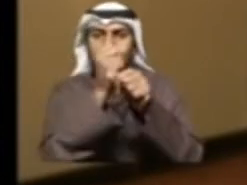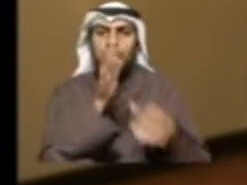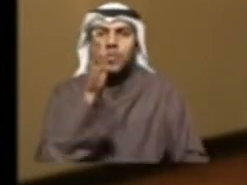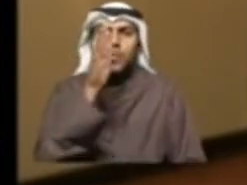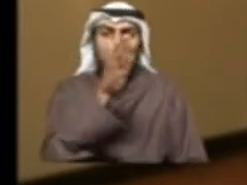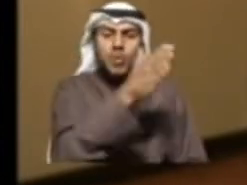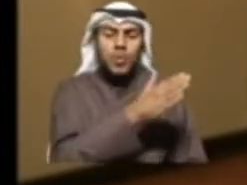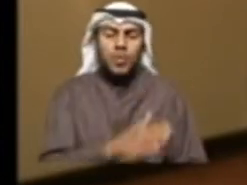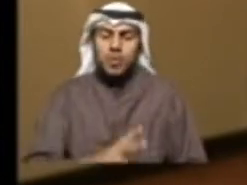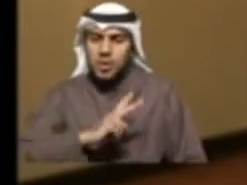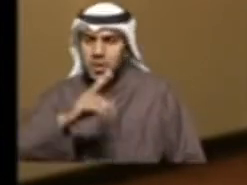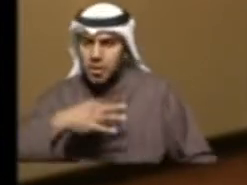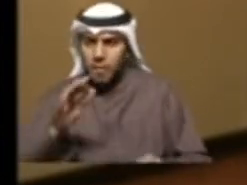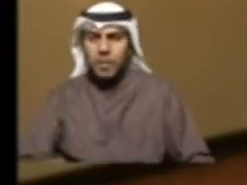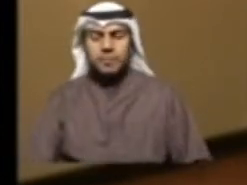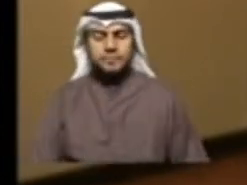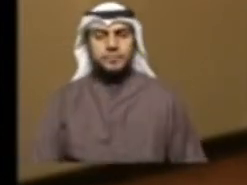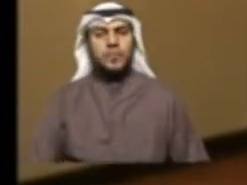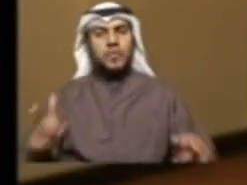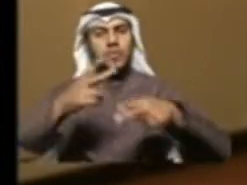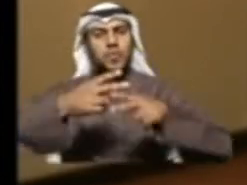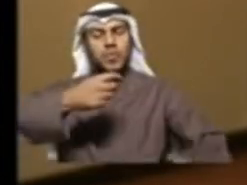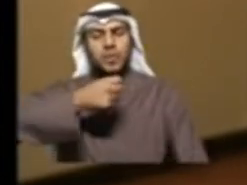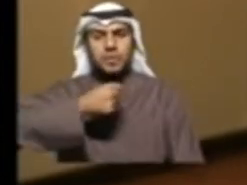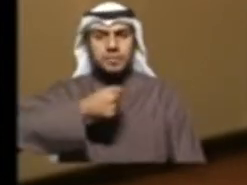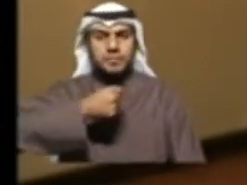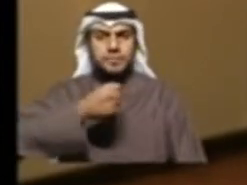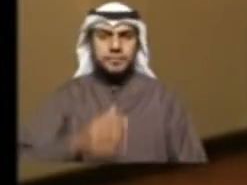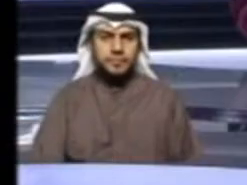من أمام مجلس الأمن الدولي، أسامة عبد العزيز، تلفزيون دولة الكويت.